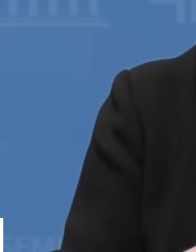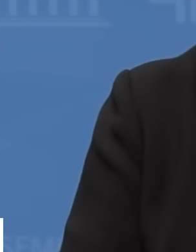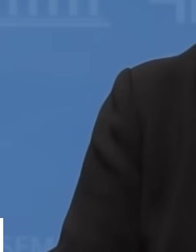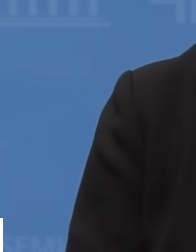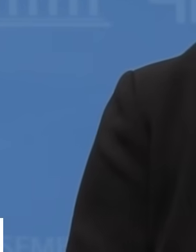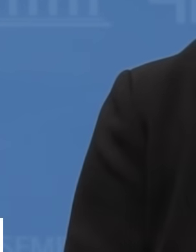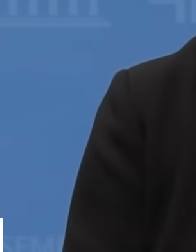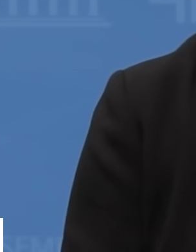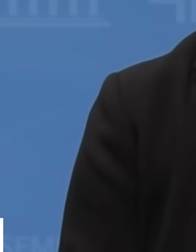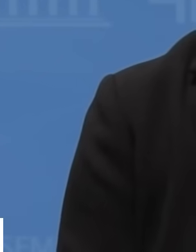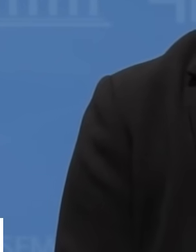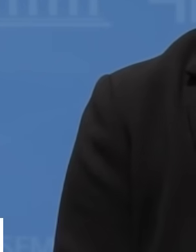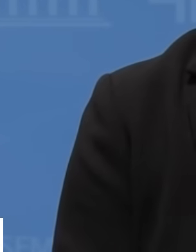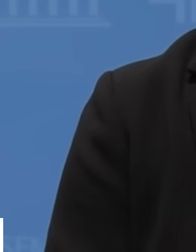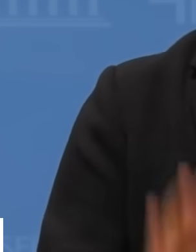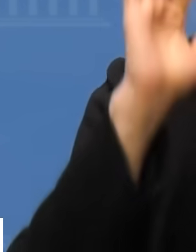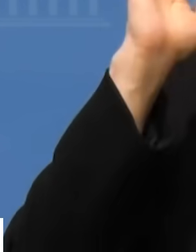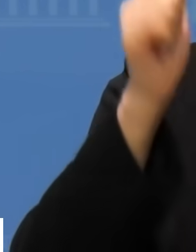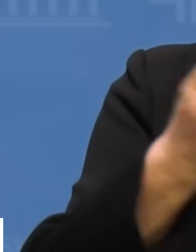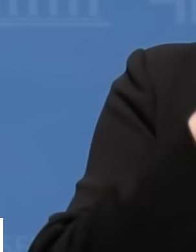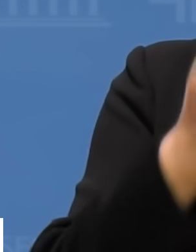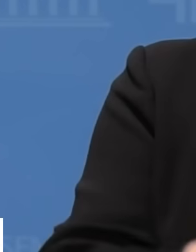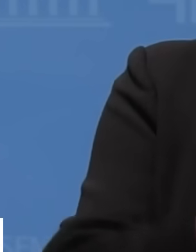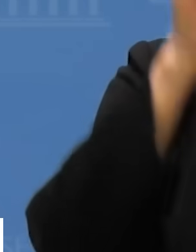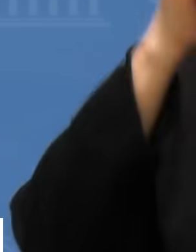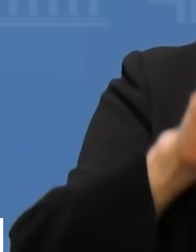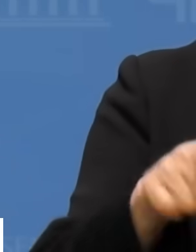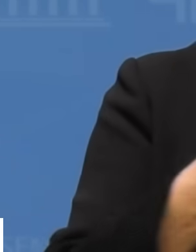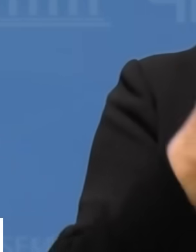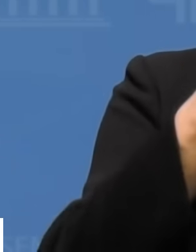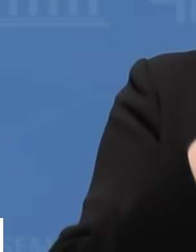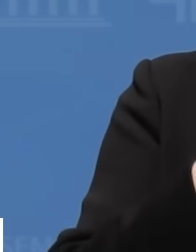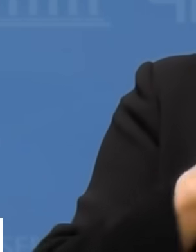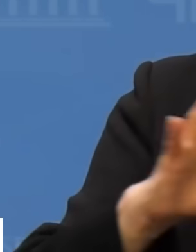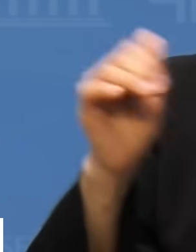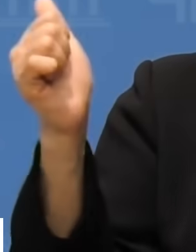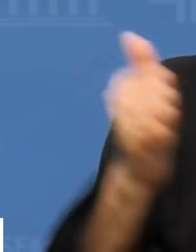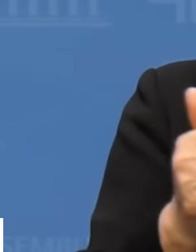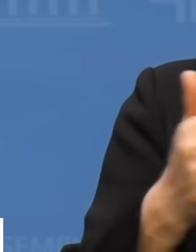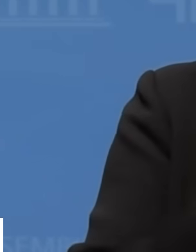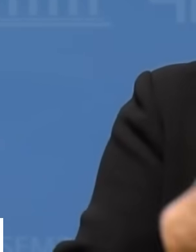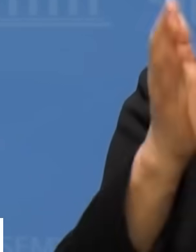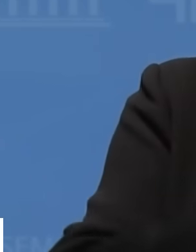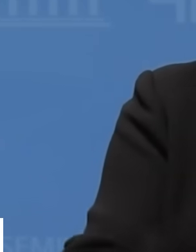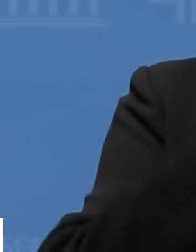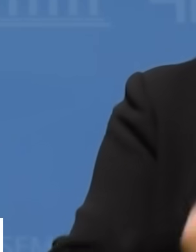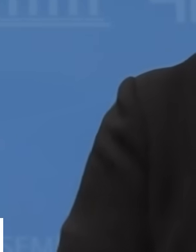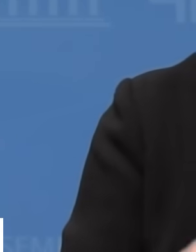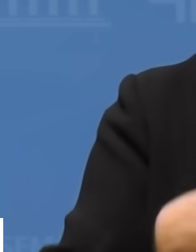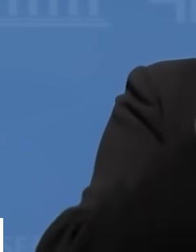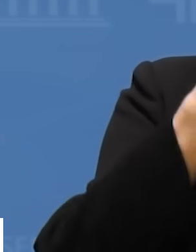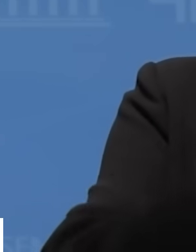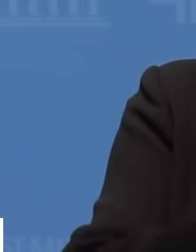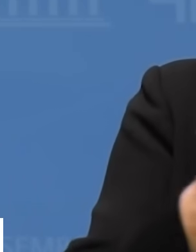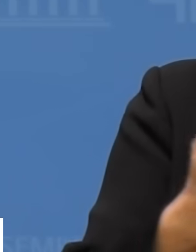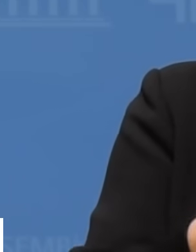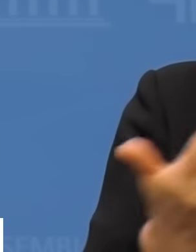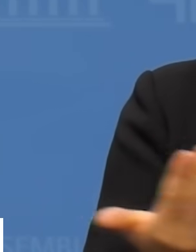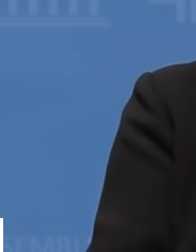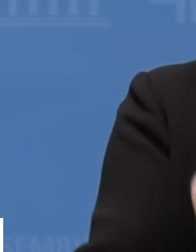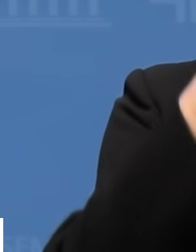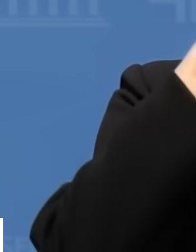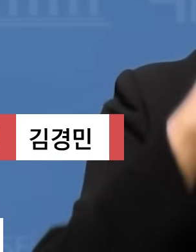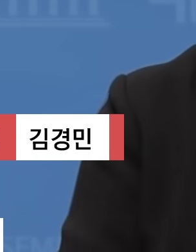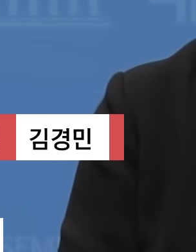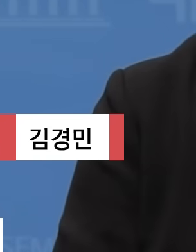주십시오. 대통령 서울시장과 원수처럼 싸우는 국회의원은 결코 강북구를 발전시킬 수